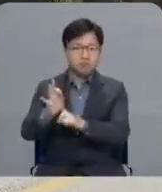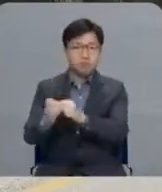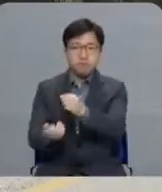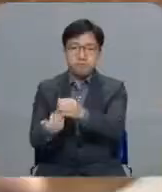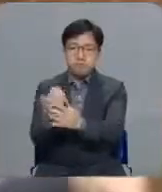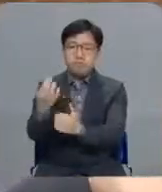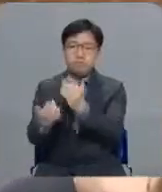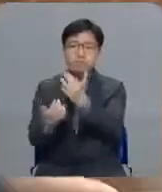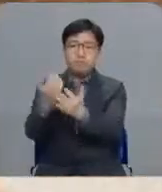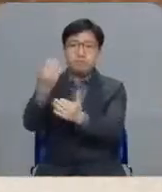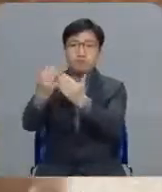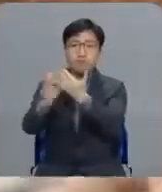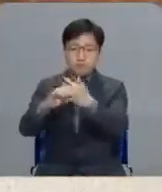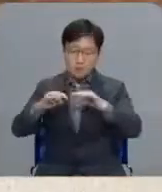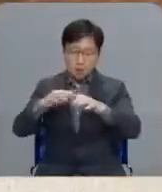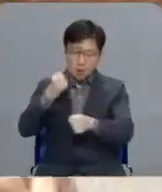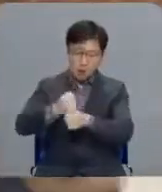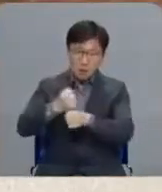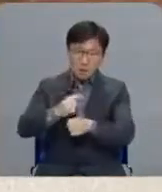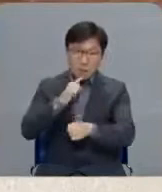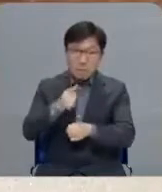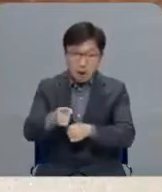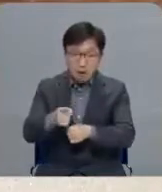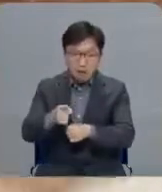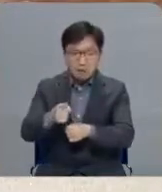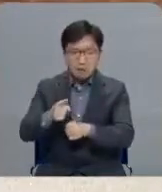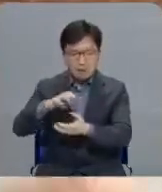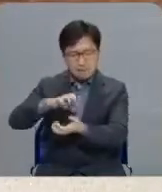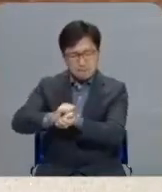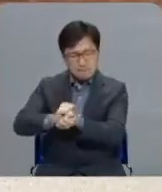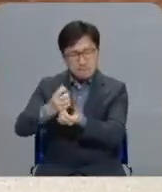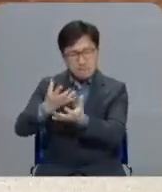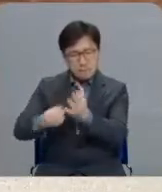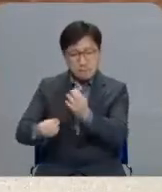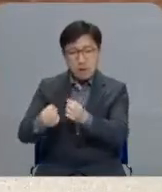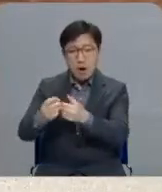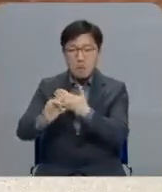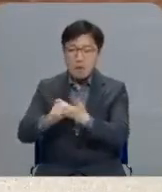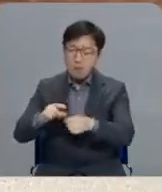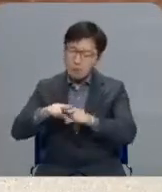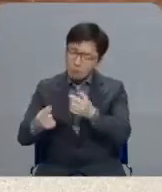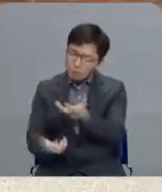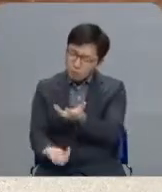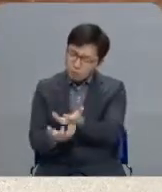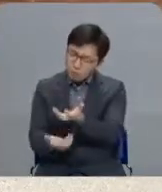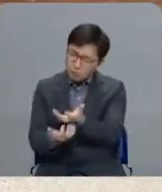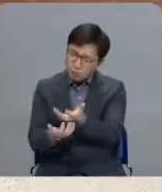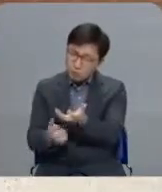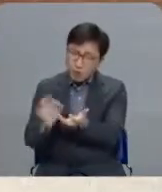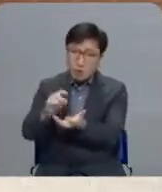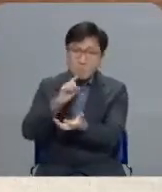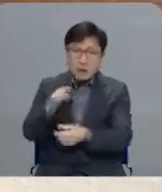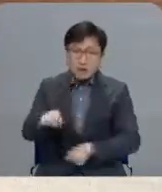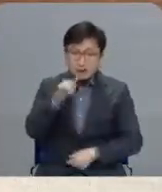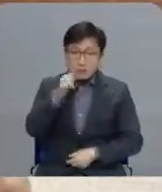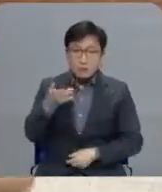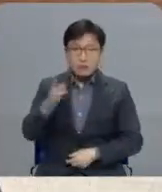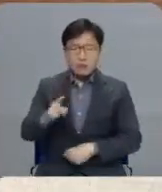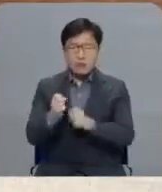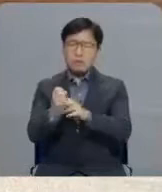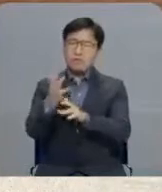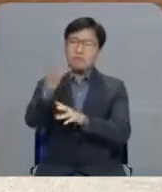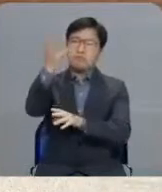때문입니다. 고형 플라스틱 압축해갖고 그걸 뗐을 때 하루에 200등수 뗀다고 사업계획서인데 분진이나